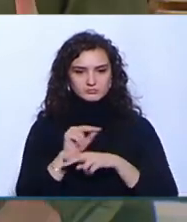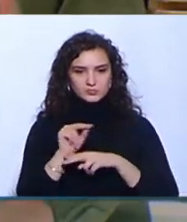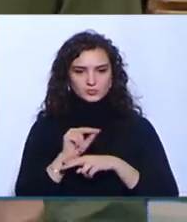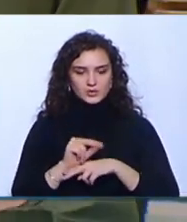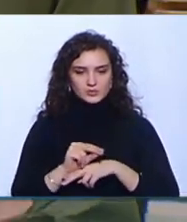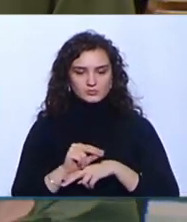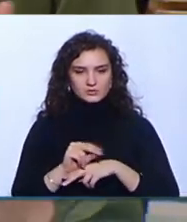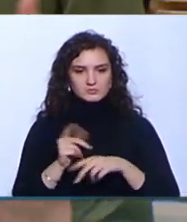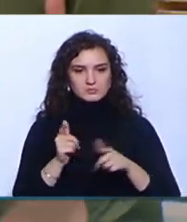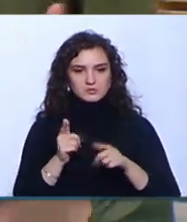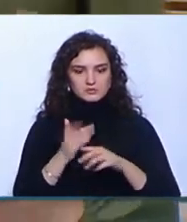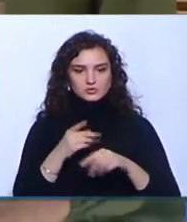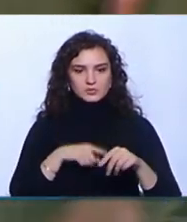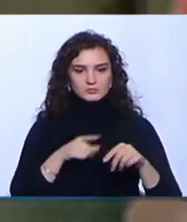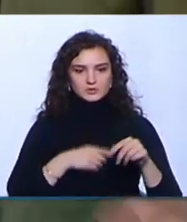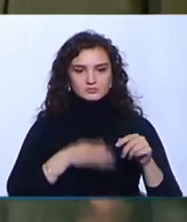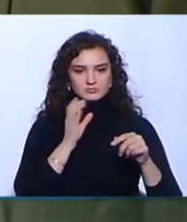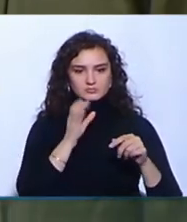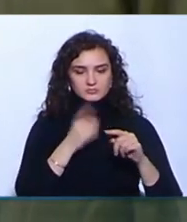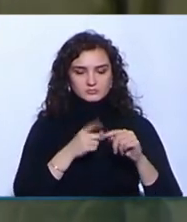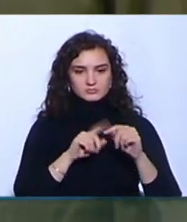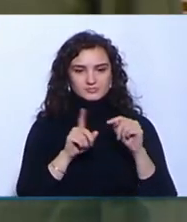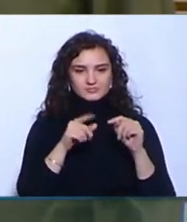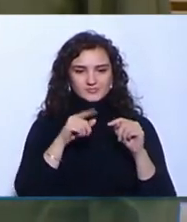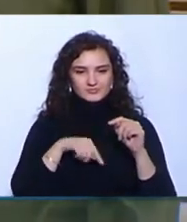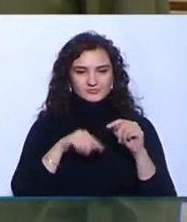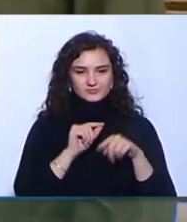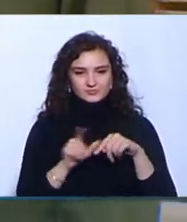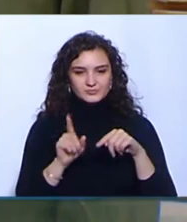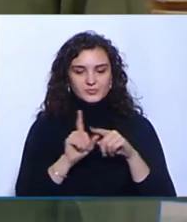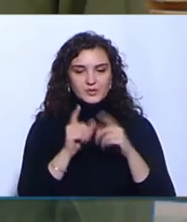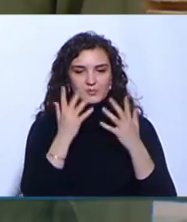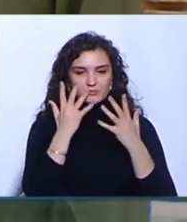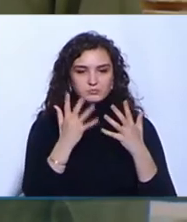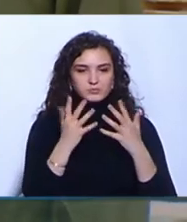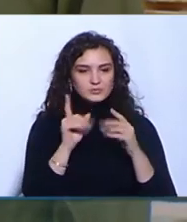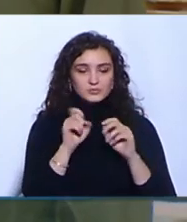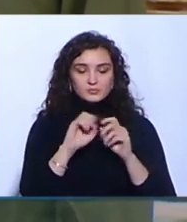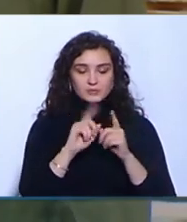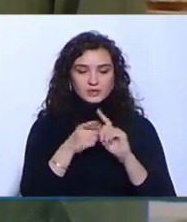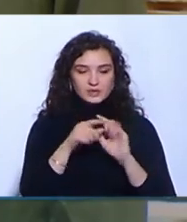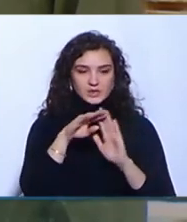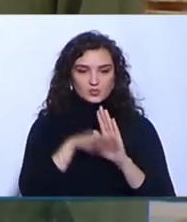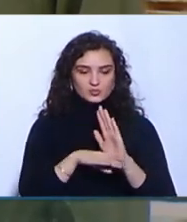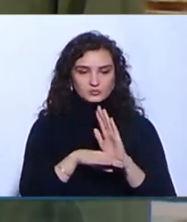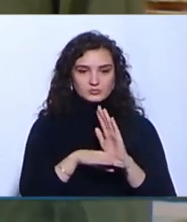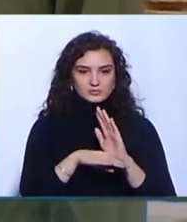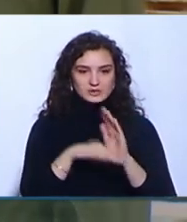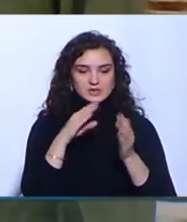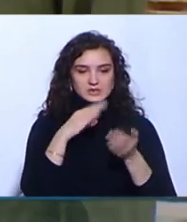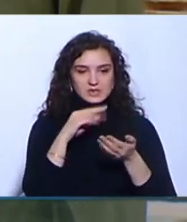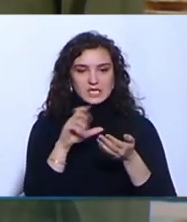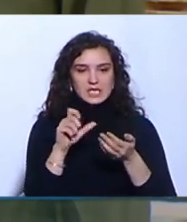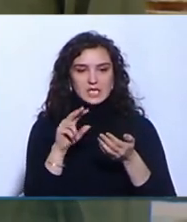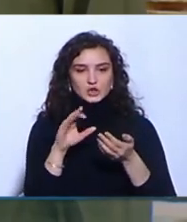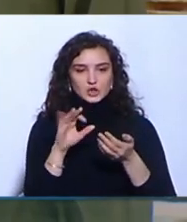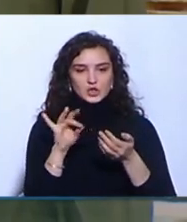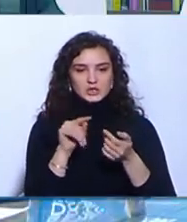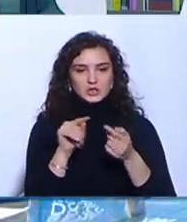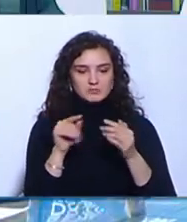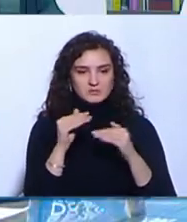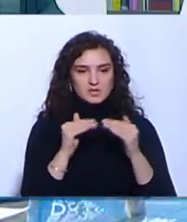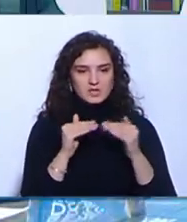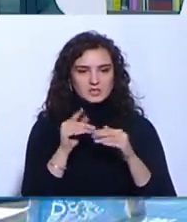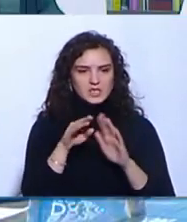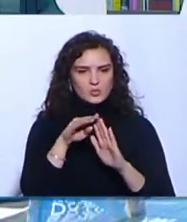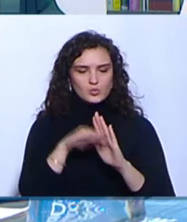ხოლმე მზადყოფნა, რომ შარდენი დალიოს და ეს შეშუპება მარტივად მოიშოროს. გააუარესებს კიდევ უფრო წყლის და ელექტროლიტების ბალანს სამითი.